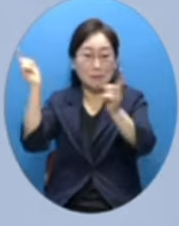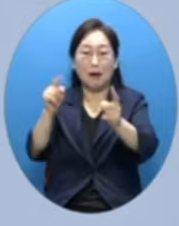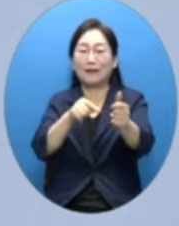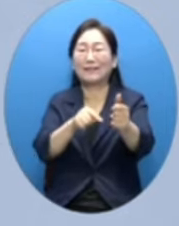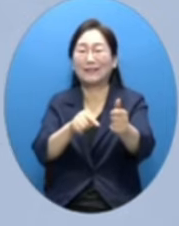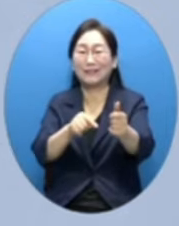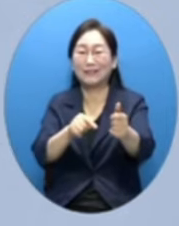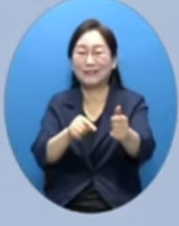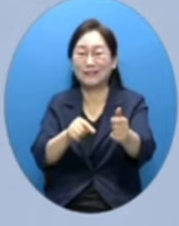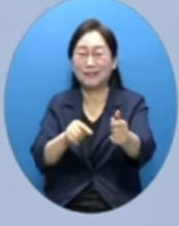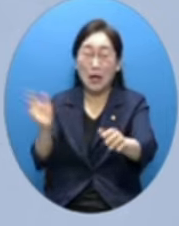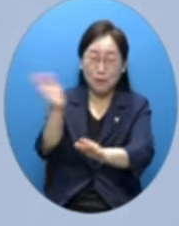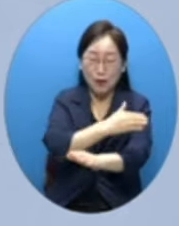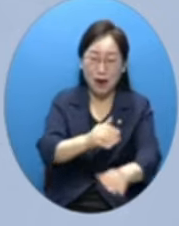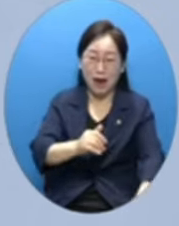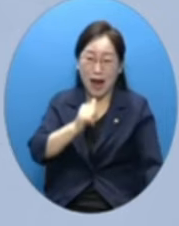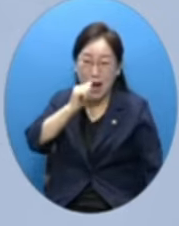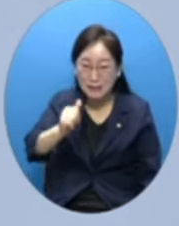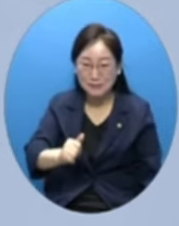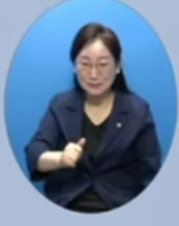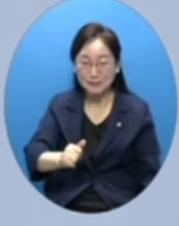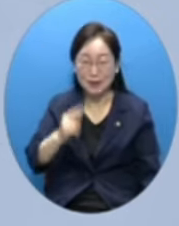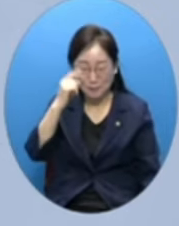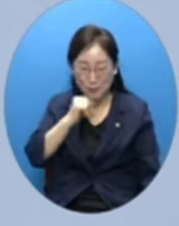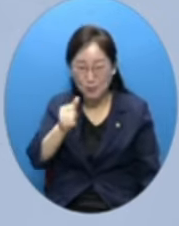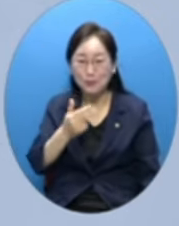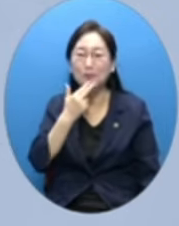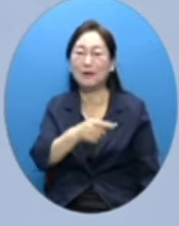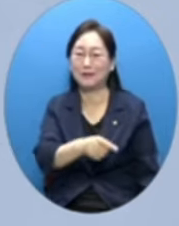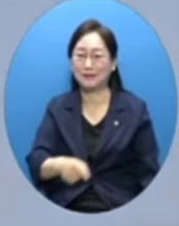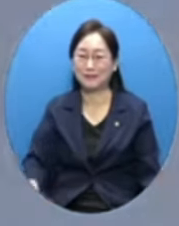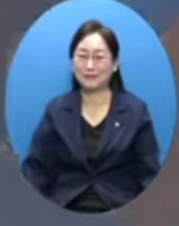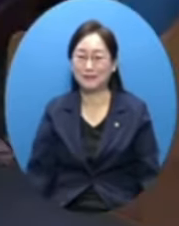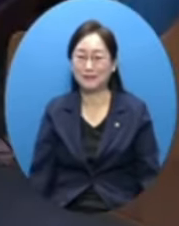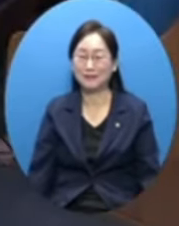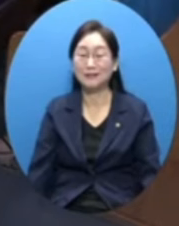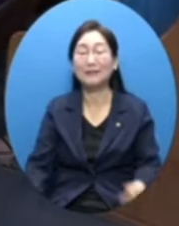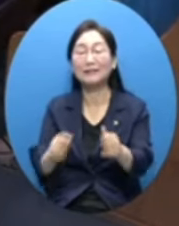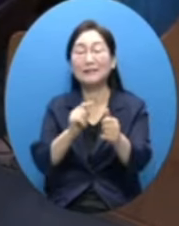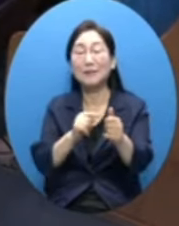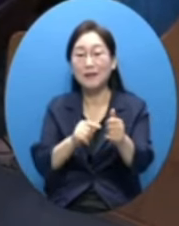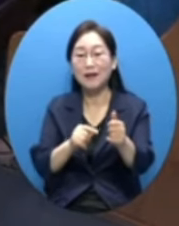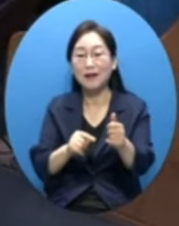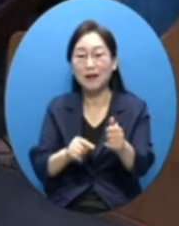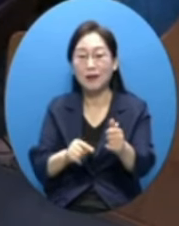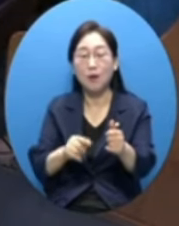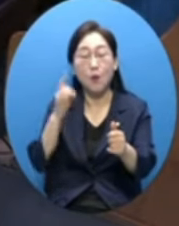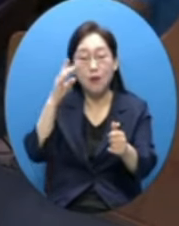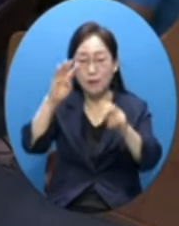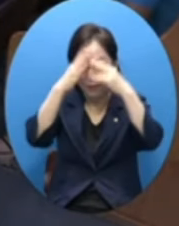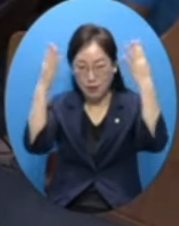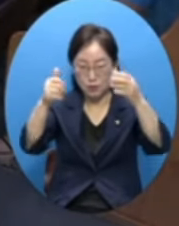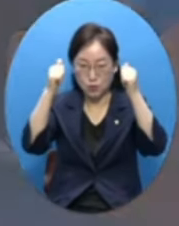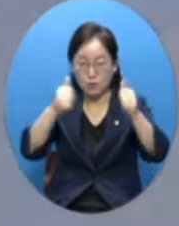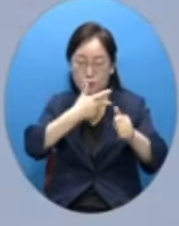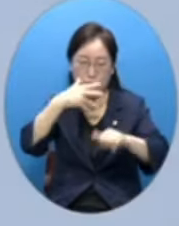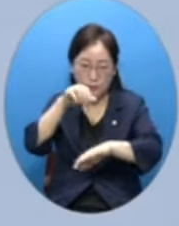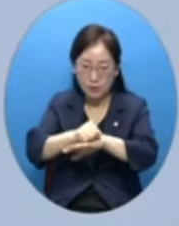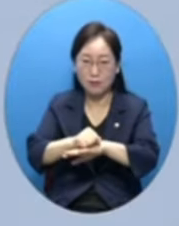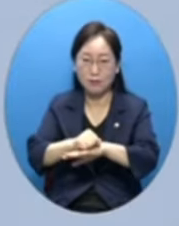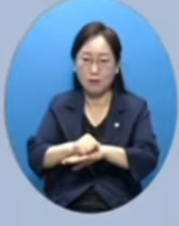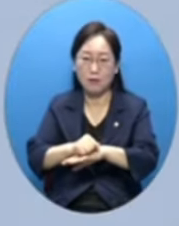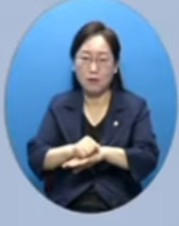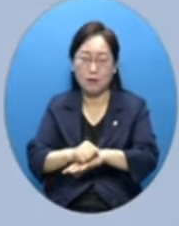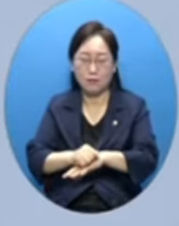차리고 그다음부터 다시 예배시에 졸지 않았습니다 그분은 동경에서 대학도 나오고 영어도 잘하고 또